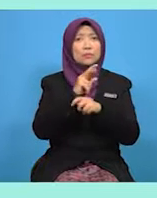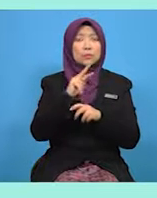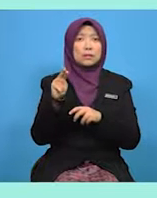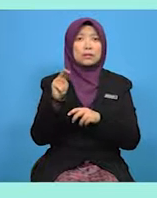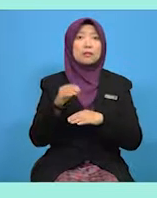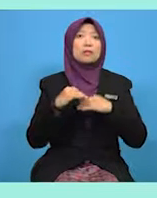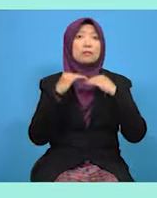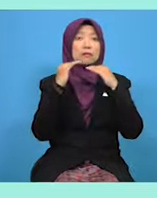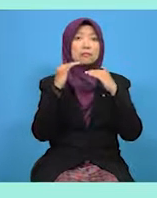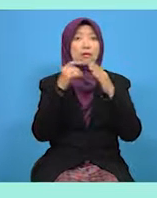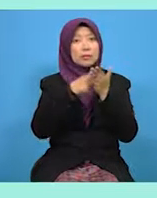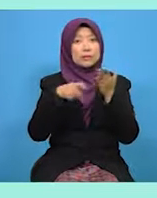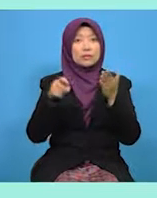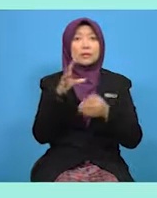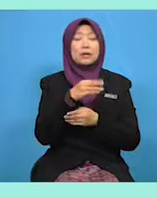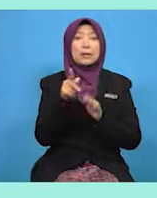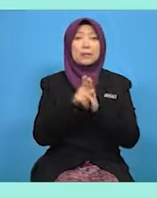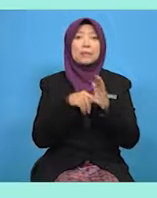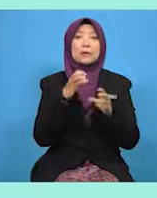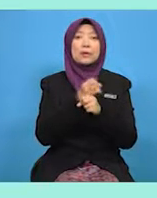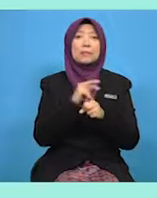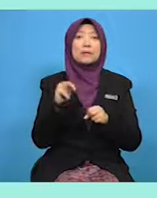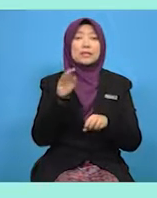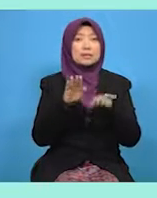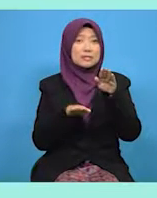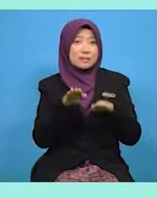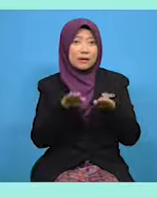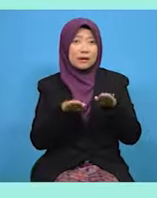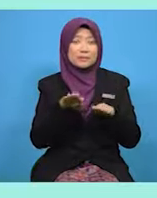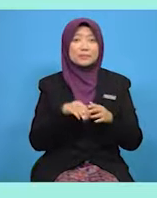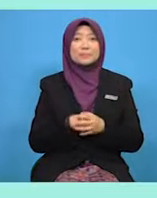tingkat harga dan pendapatan keseimbangan.